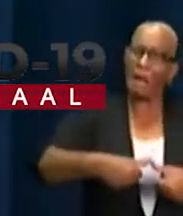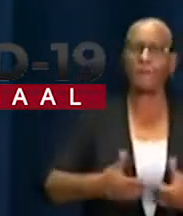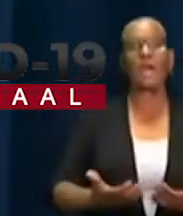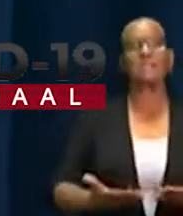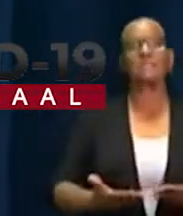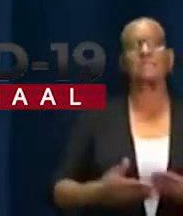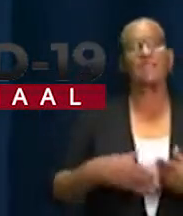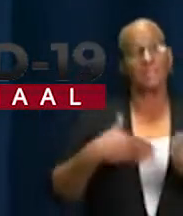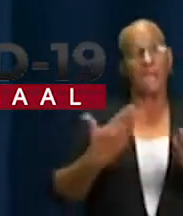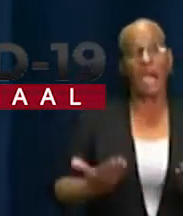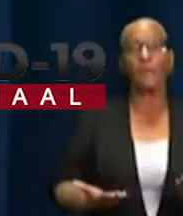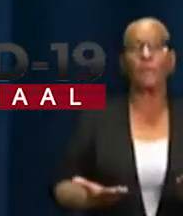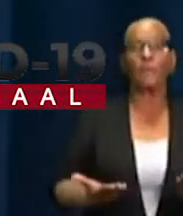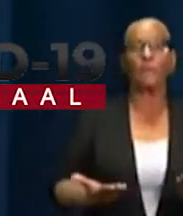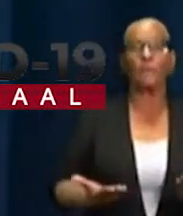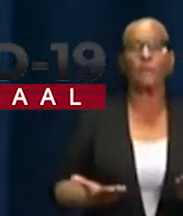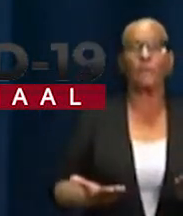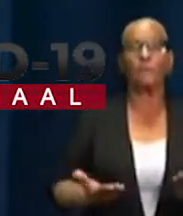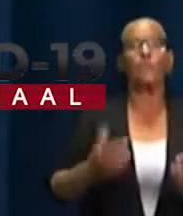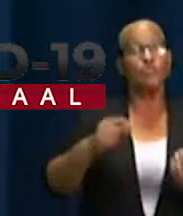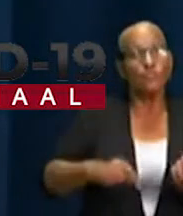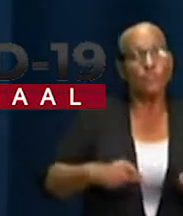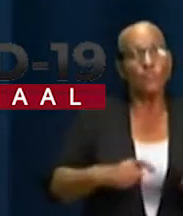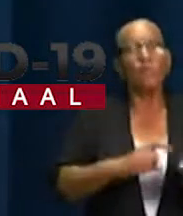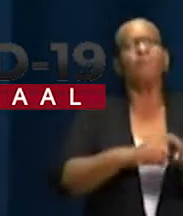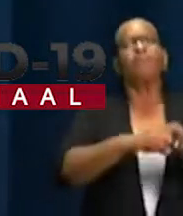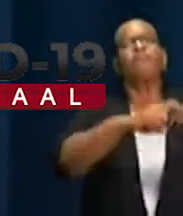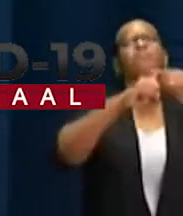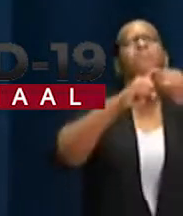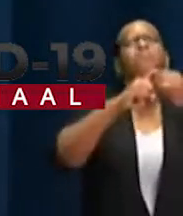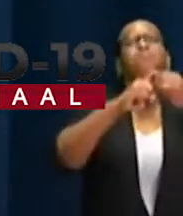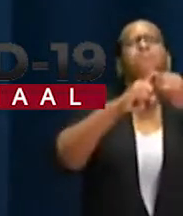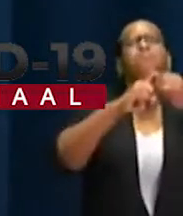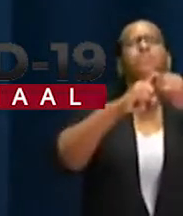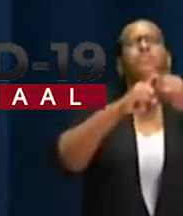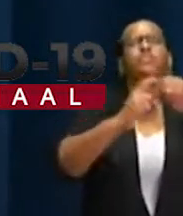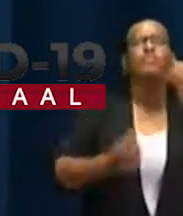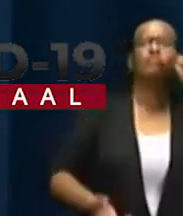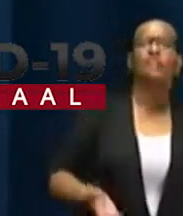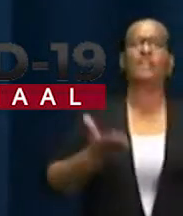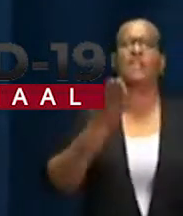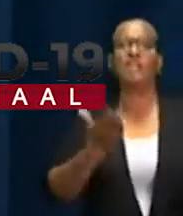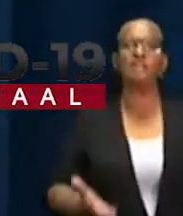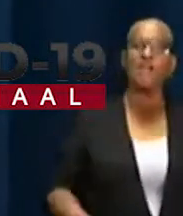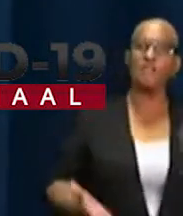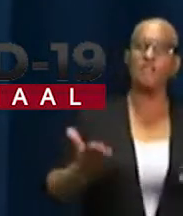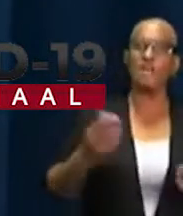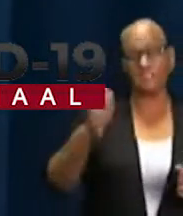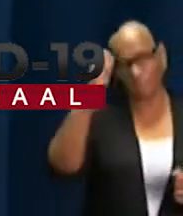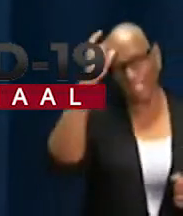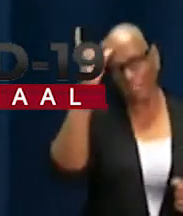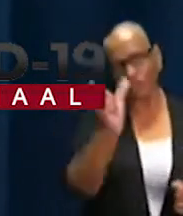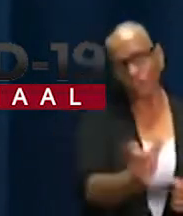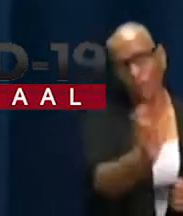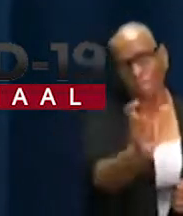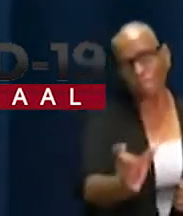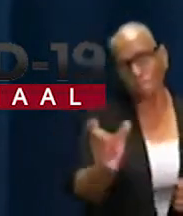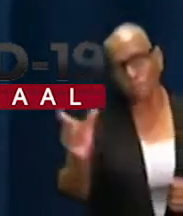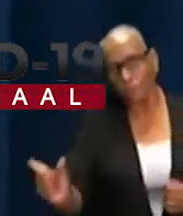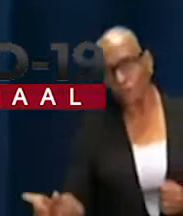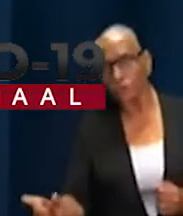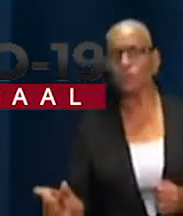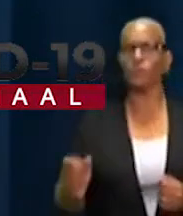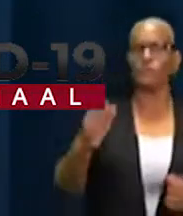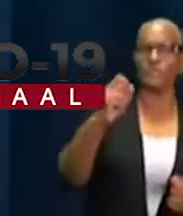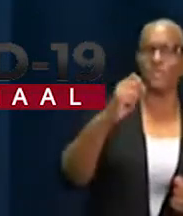we uiteraard afhankelijk van evaluaties van deskundigen, monitoren van deskundigen, door